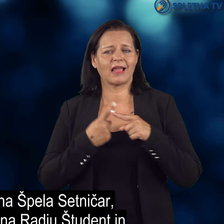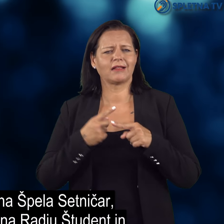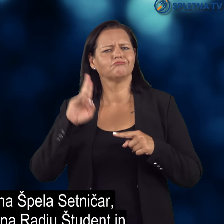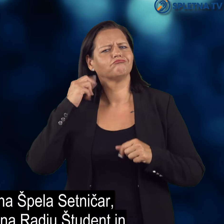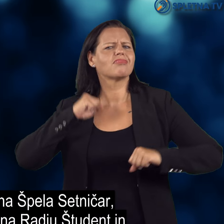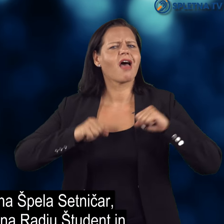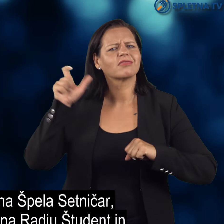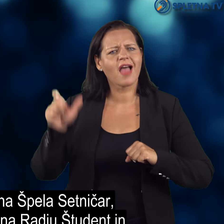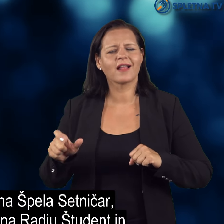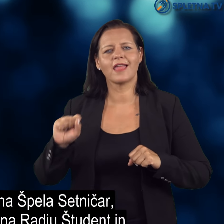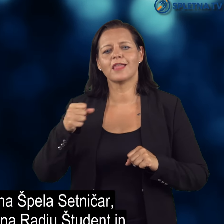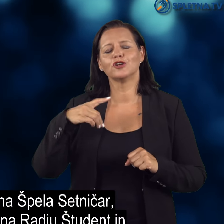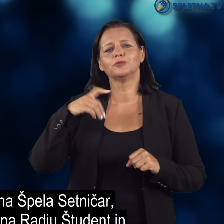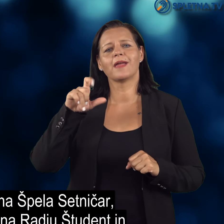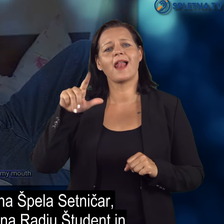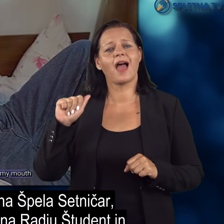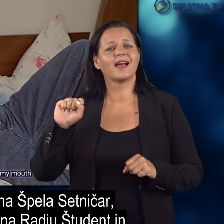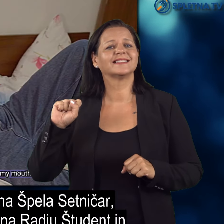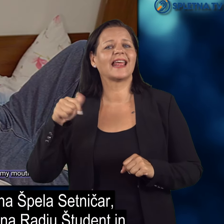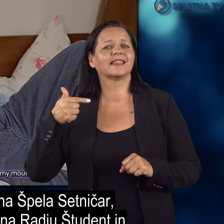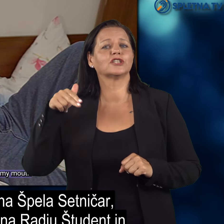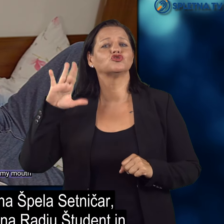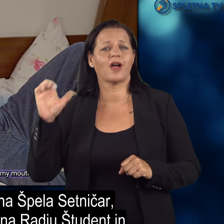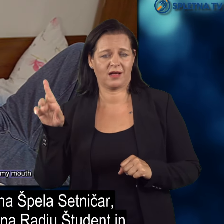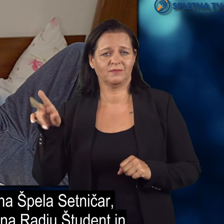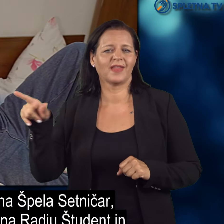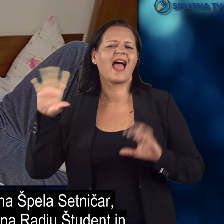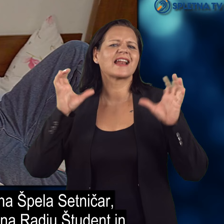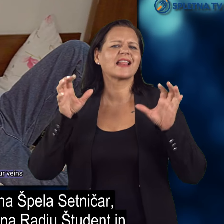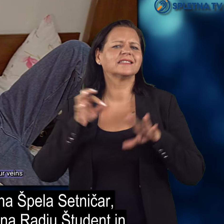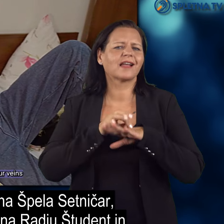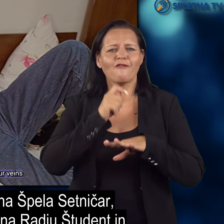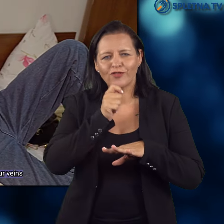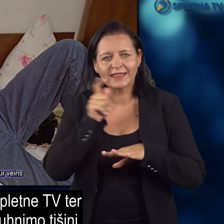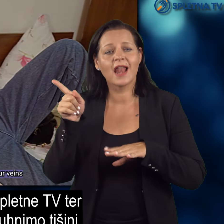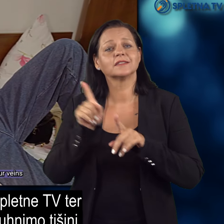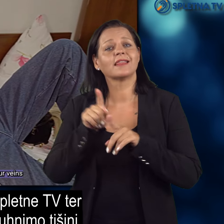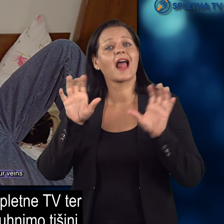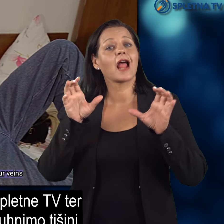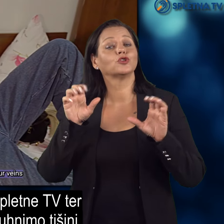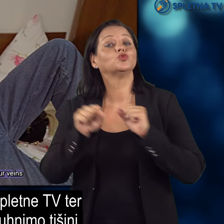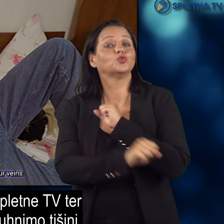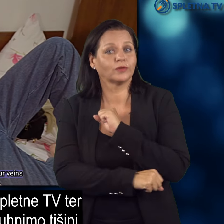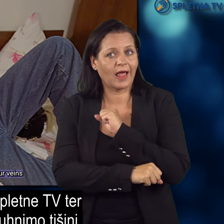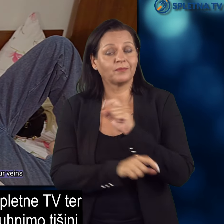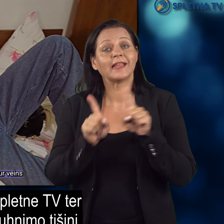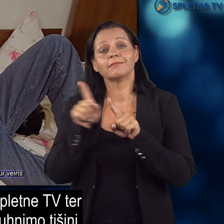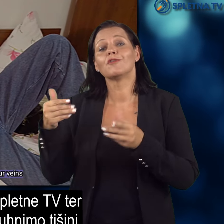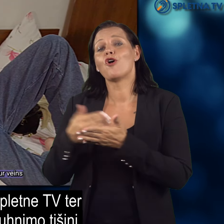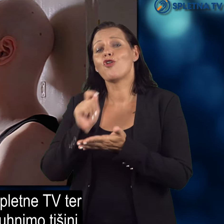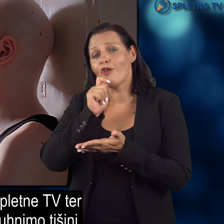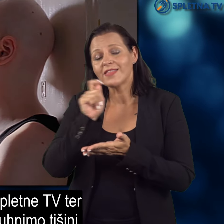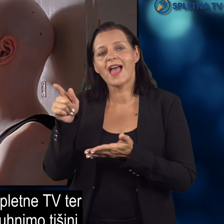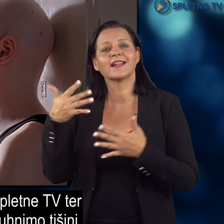Mlada in nadarjena Špela Setničar, radijska voditeljica na Radiju Študent in novinarka spletne TV ter